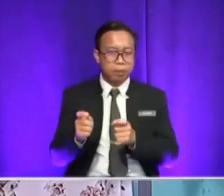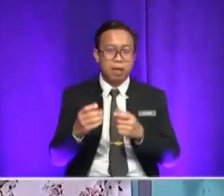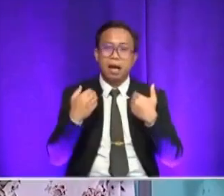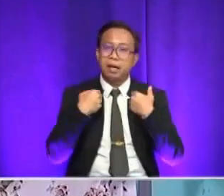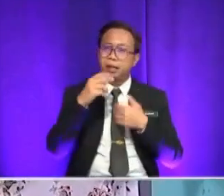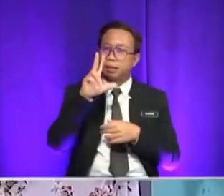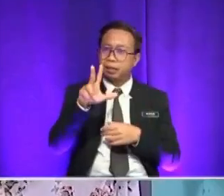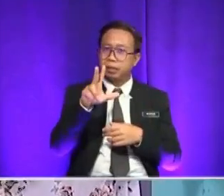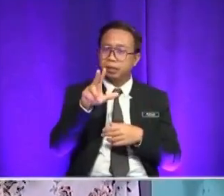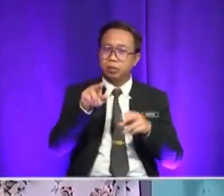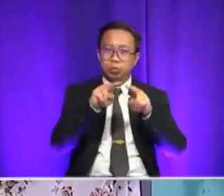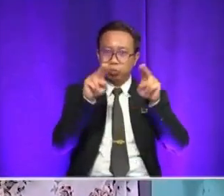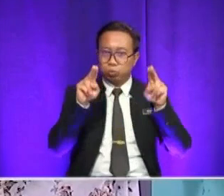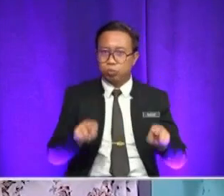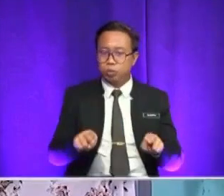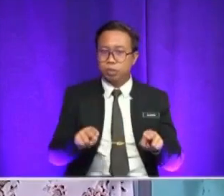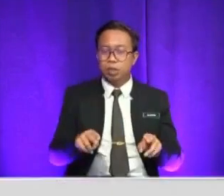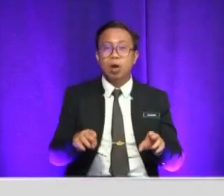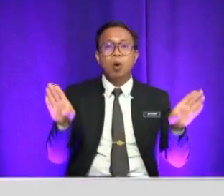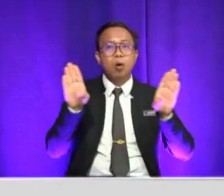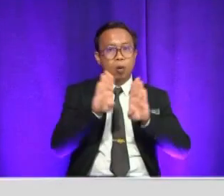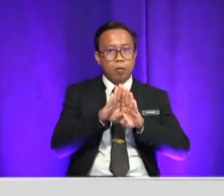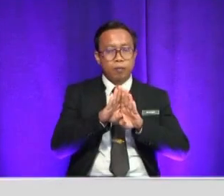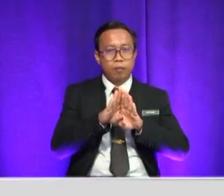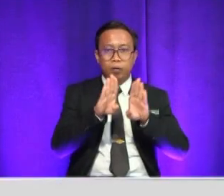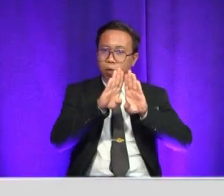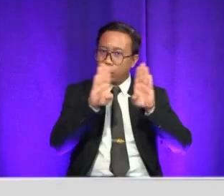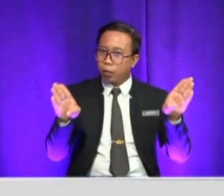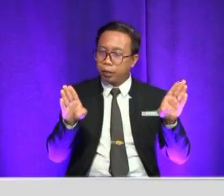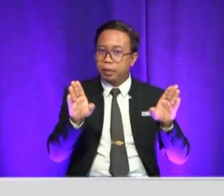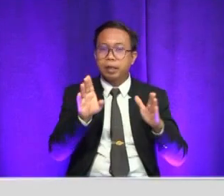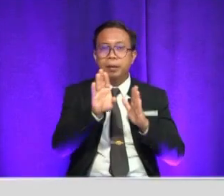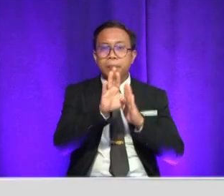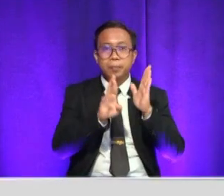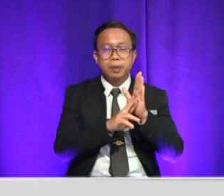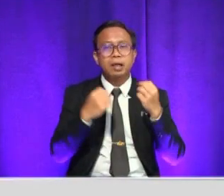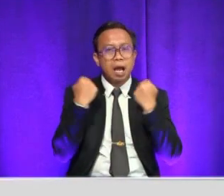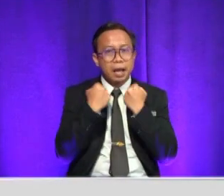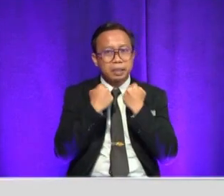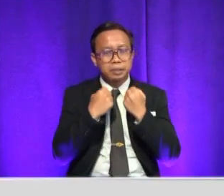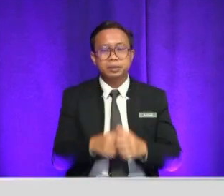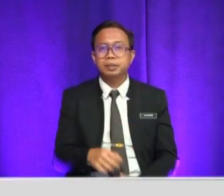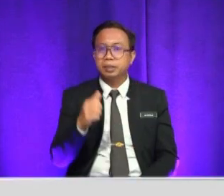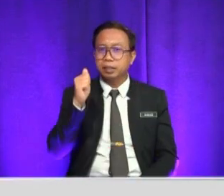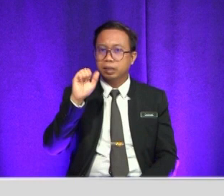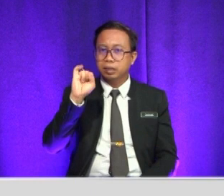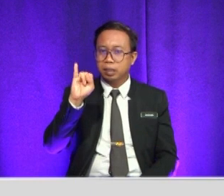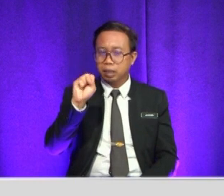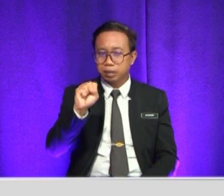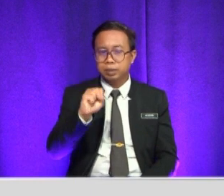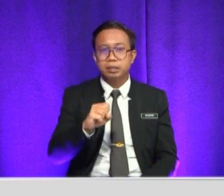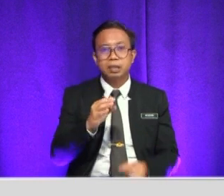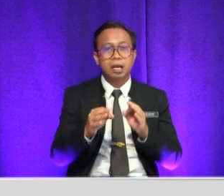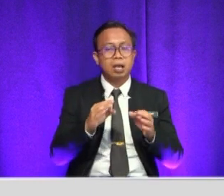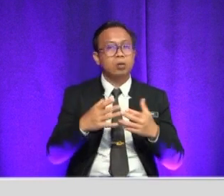3 pengujian tadi kan? Satu keadaan off, keadaan on dan juga berais, betul? Okey. Jika laras suhu yang